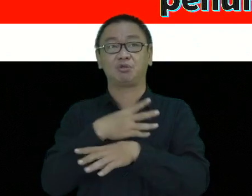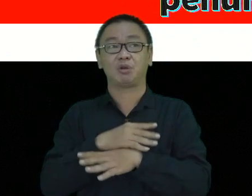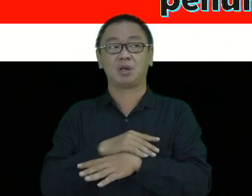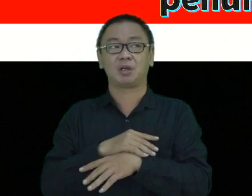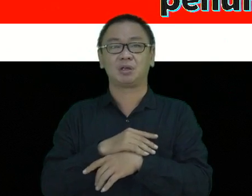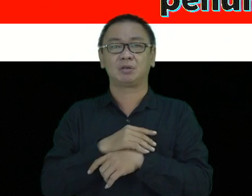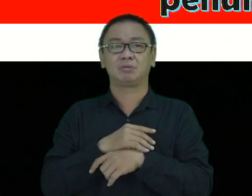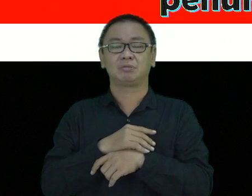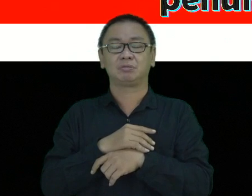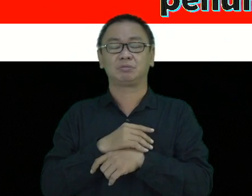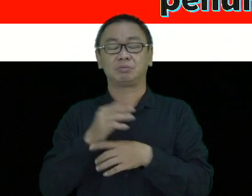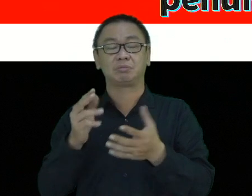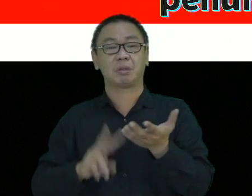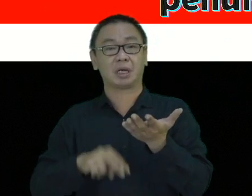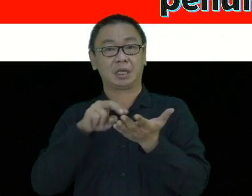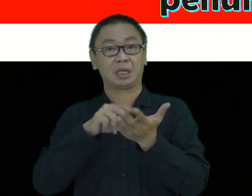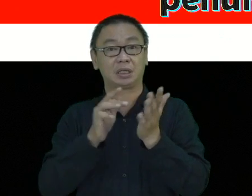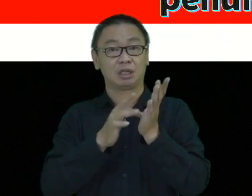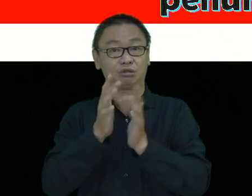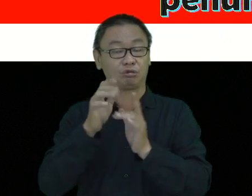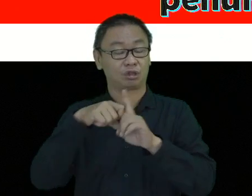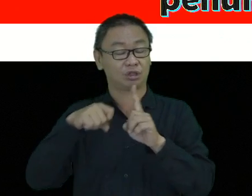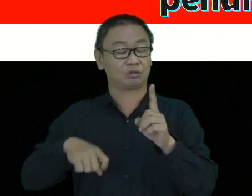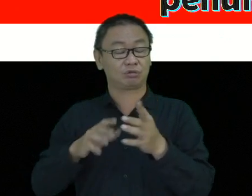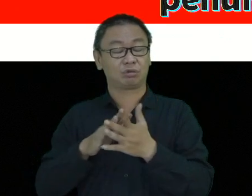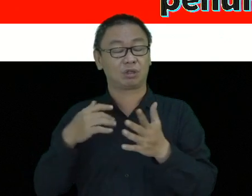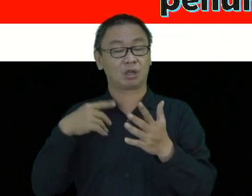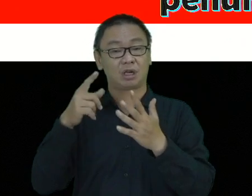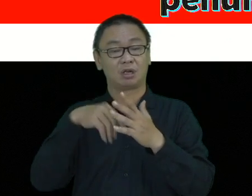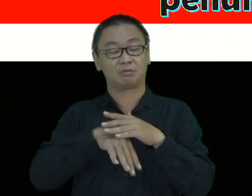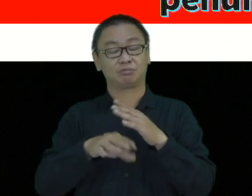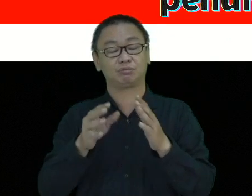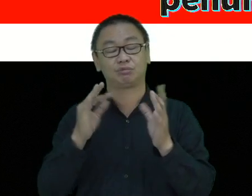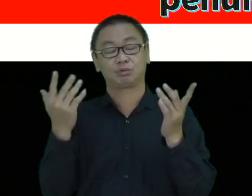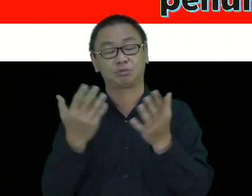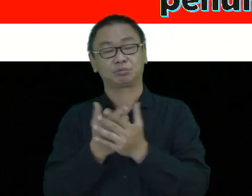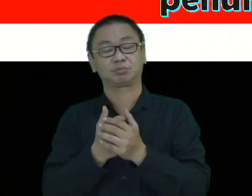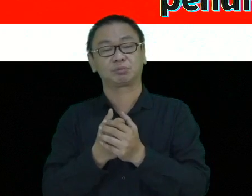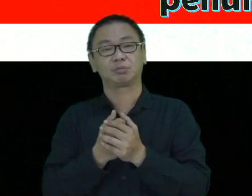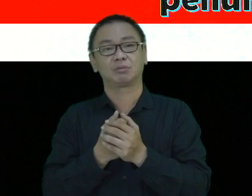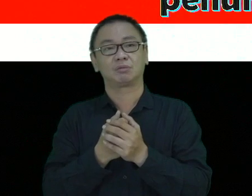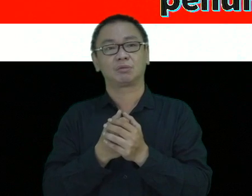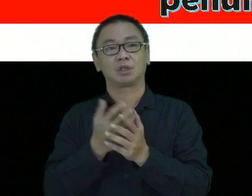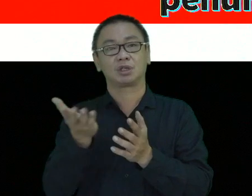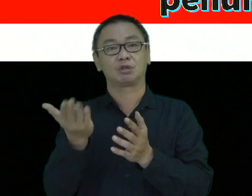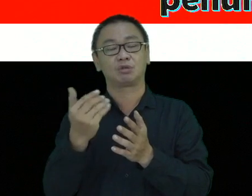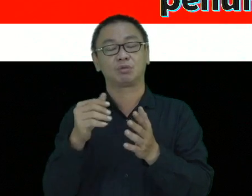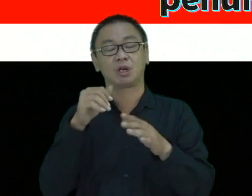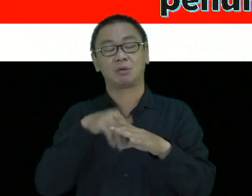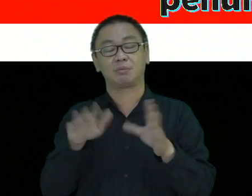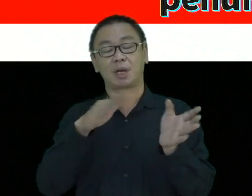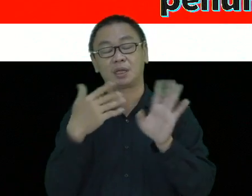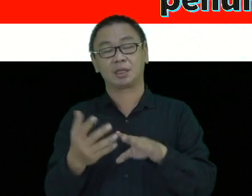di dalam kehidupan para murid-muridnya. Dan hidup mereka yang bisa dikatakan mati dalam